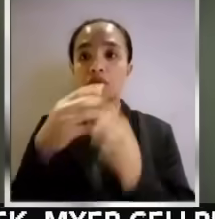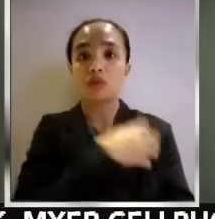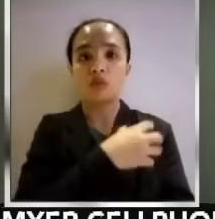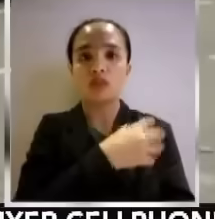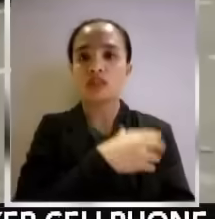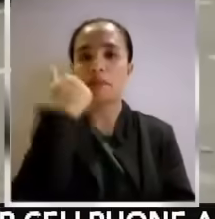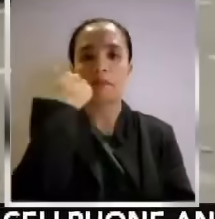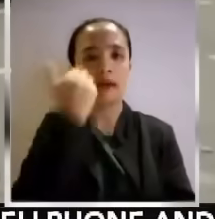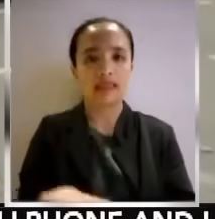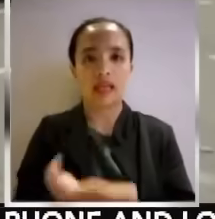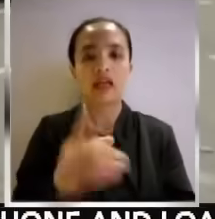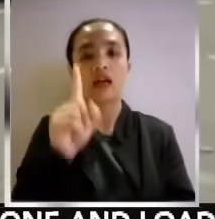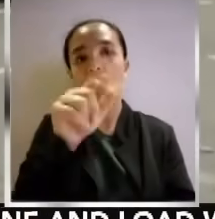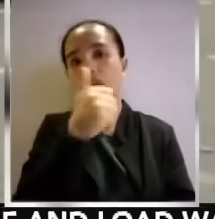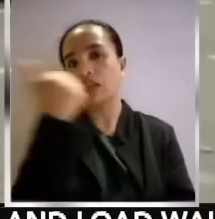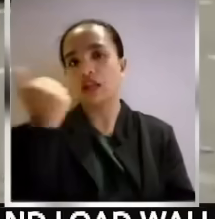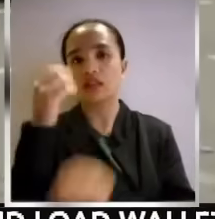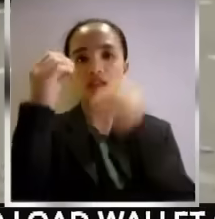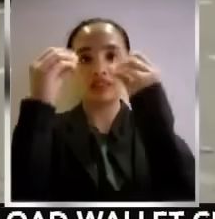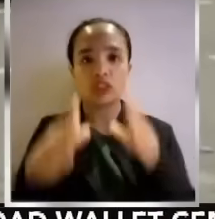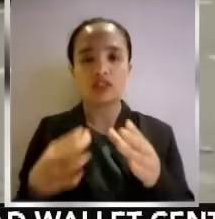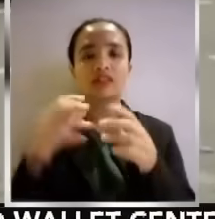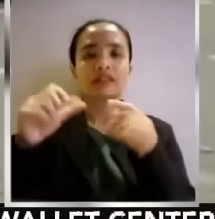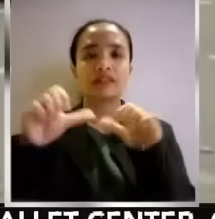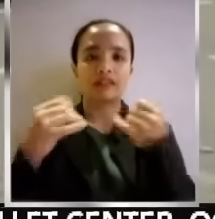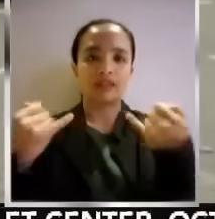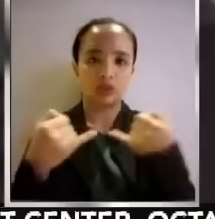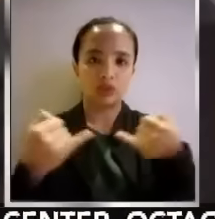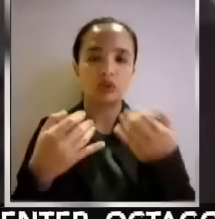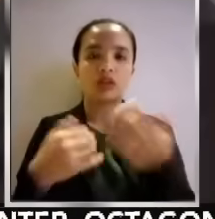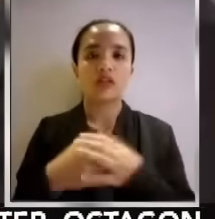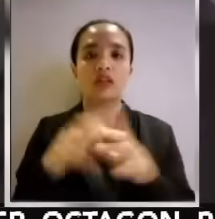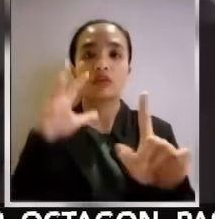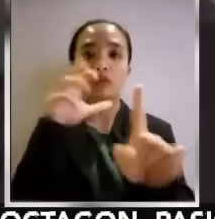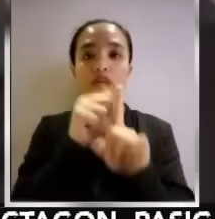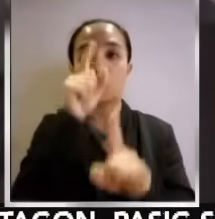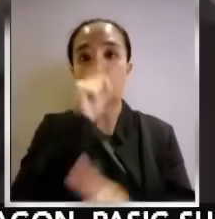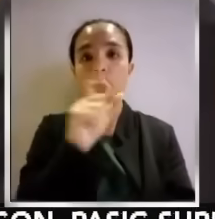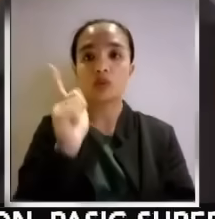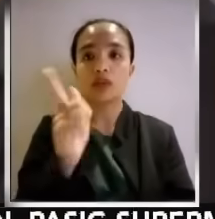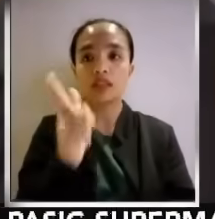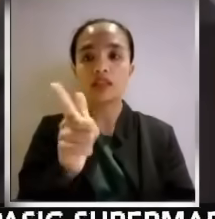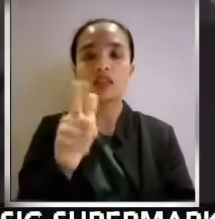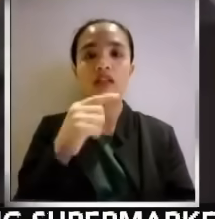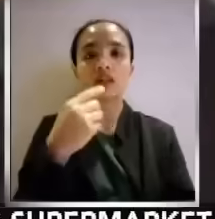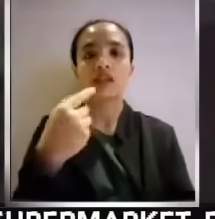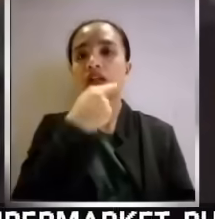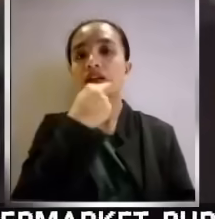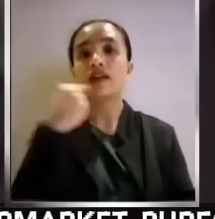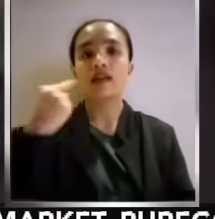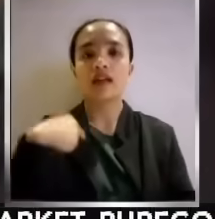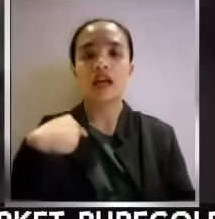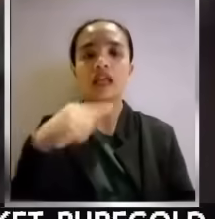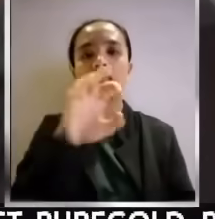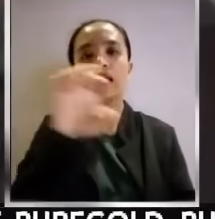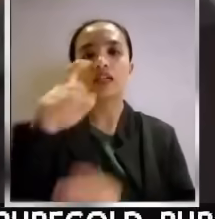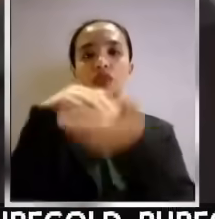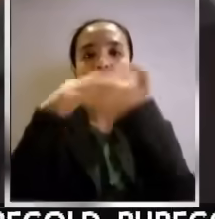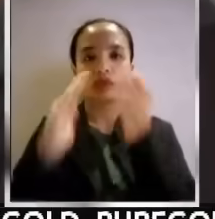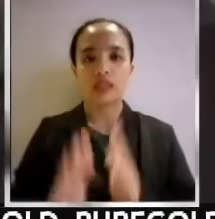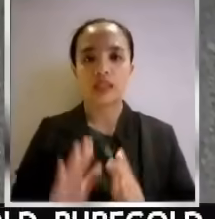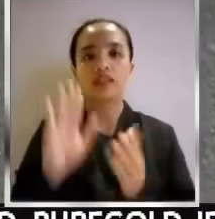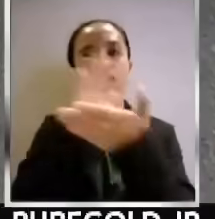pang guro ang sugatan. Naaresto rin ang 20 anyos na suspect na isang Russian at dating estudyante sa naturang